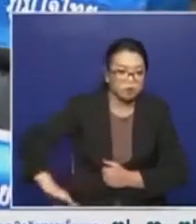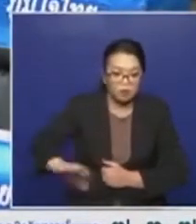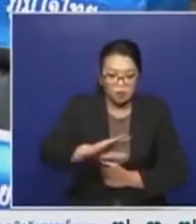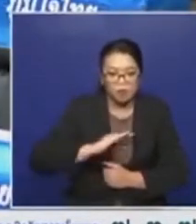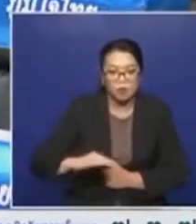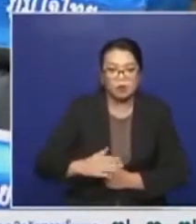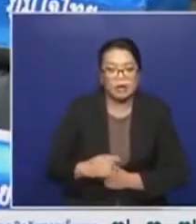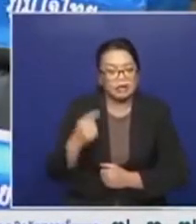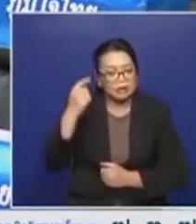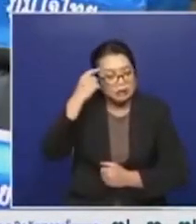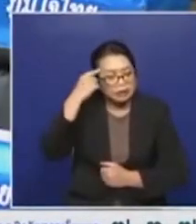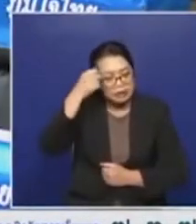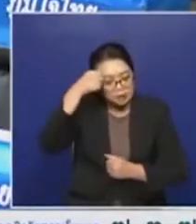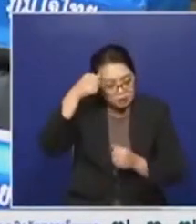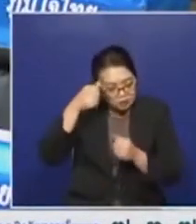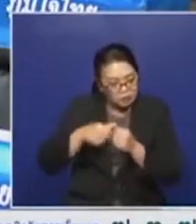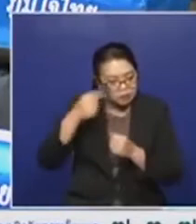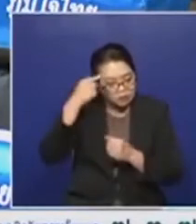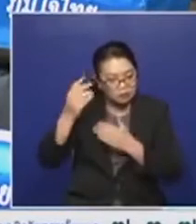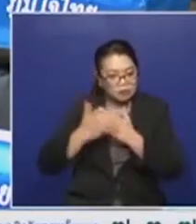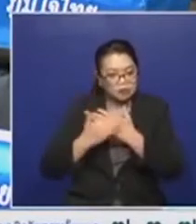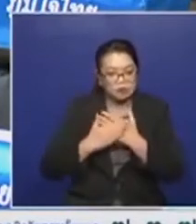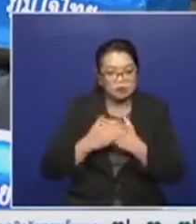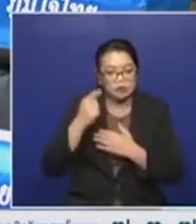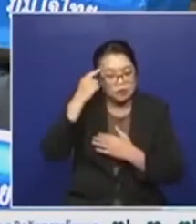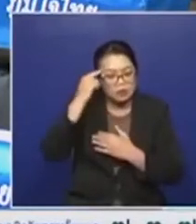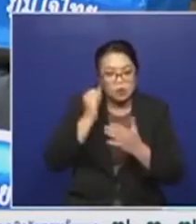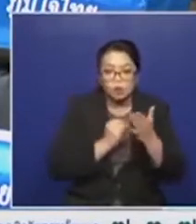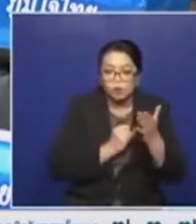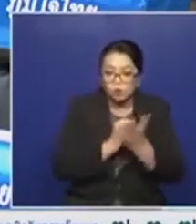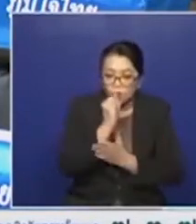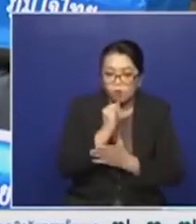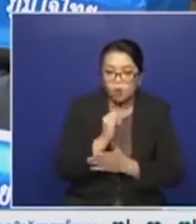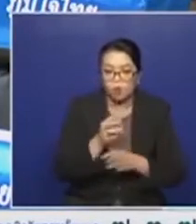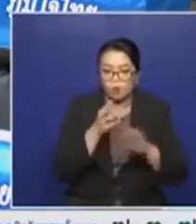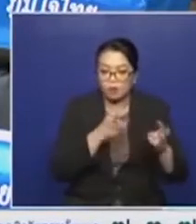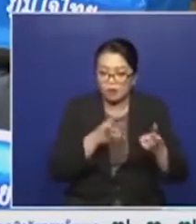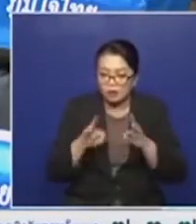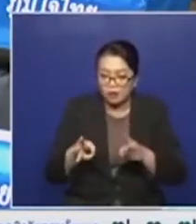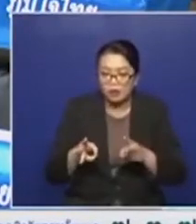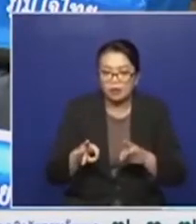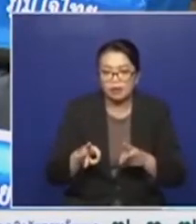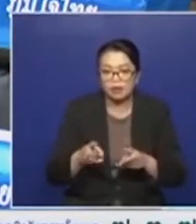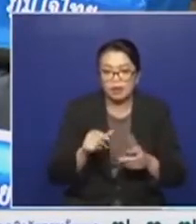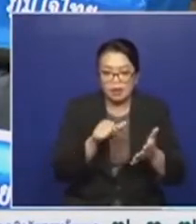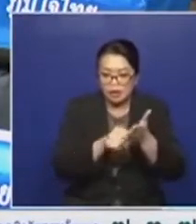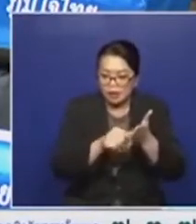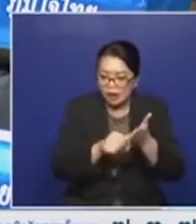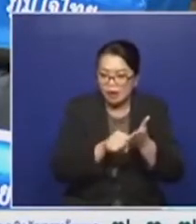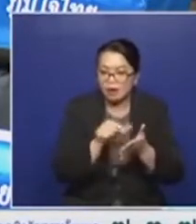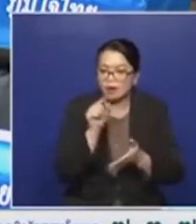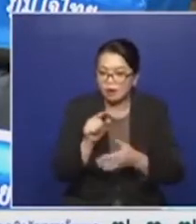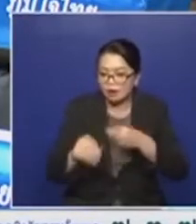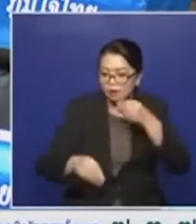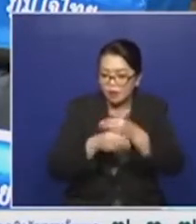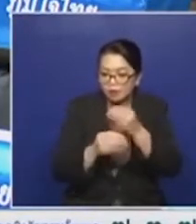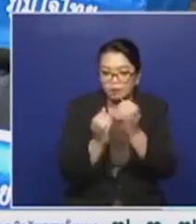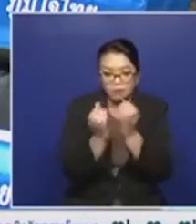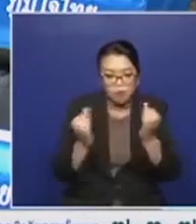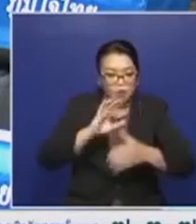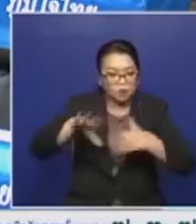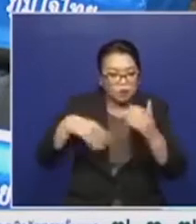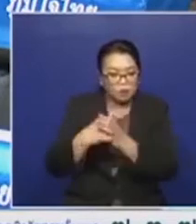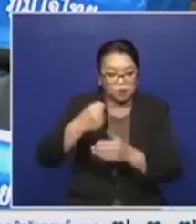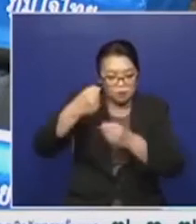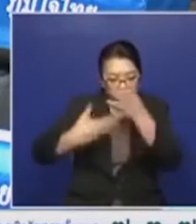คนให้ใช้มโนธรรมสำนึกที่ถูกต้องให้เห็นชอบตอนหลักการที่มีการแก้ไขเพิ่มเติมจำนวนทุกฉบับ